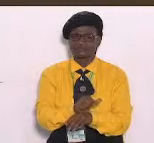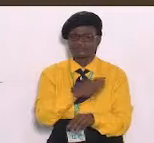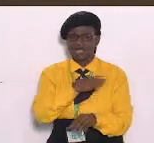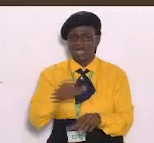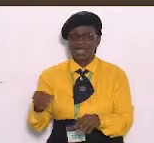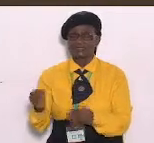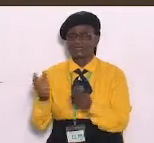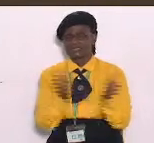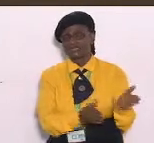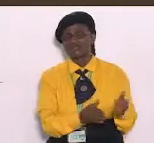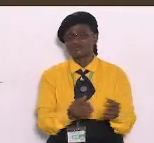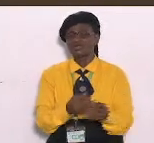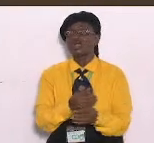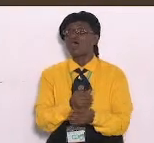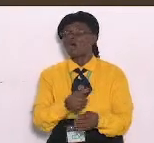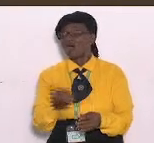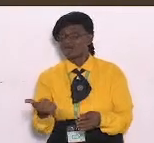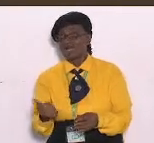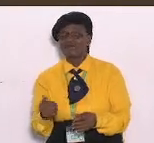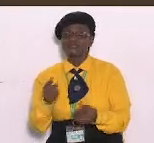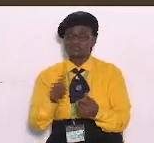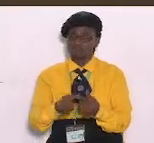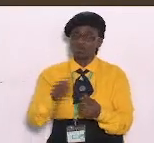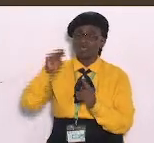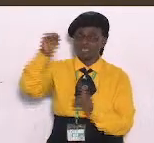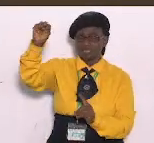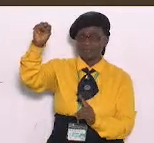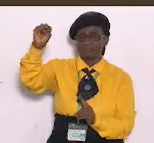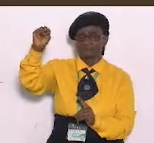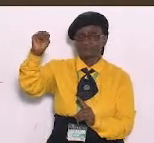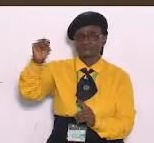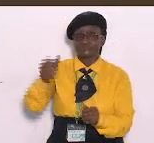uvre et laisse le reste à